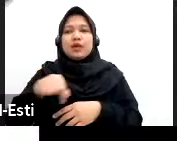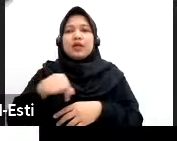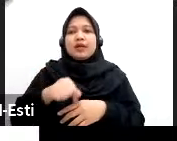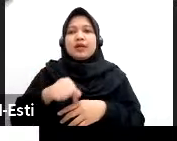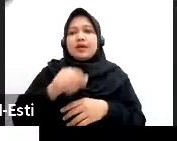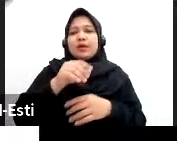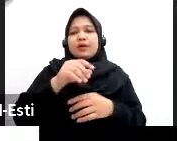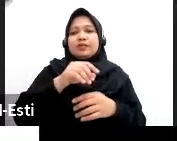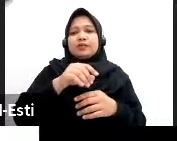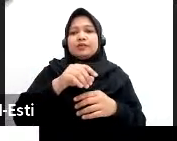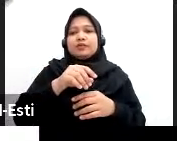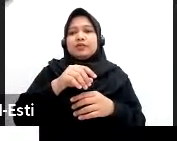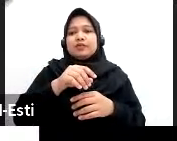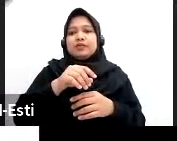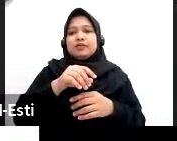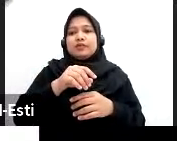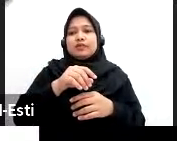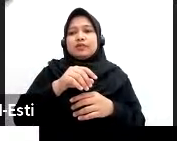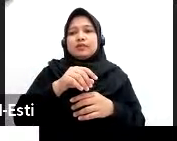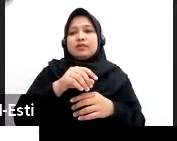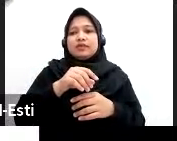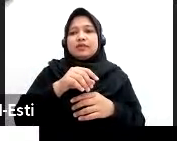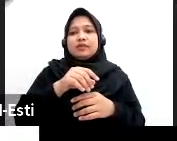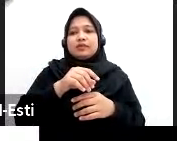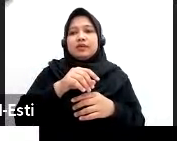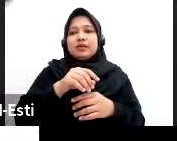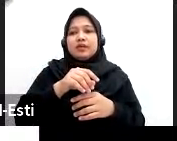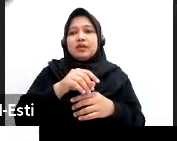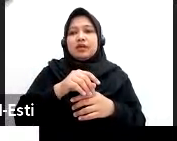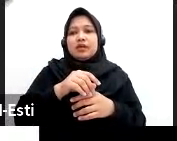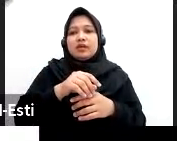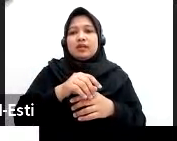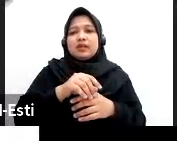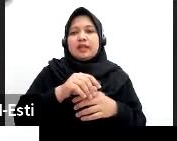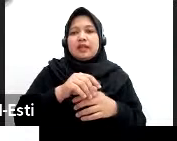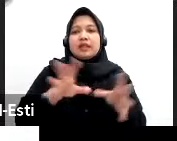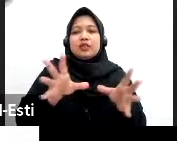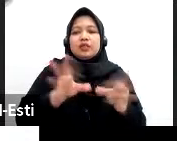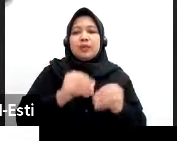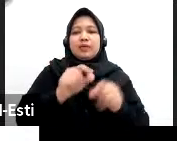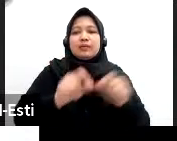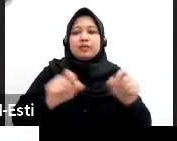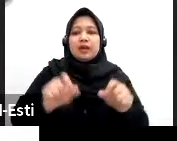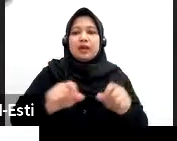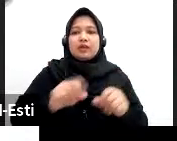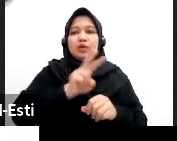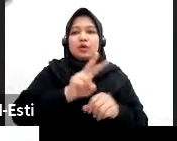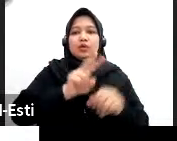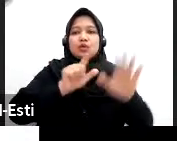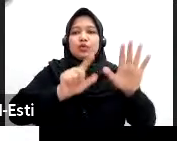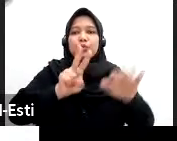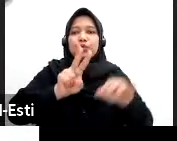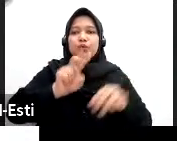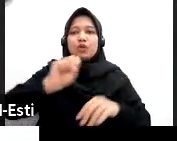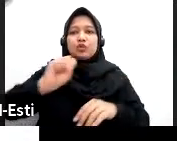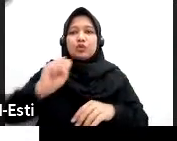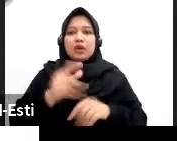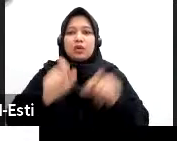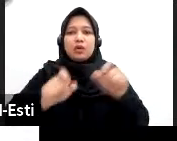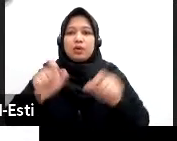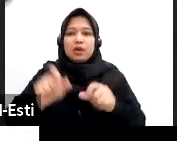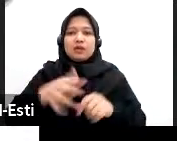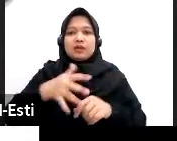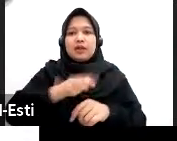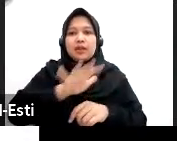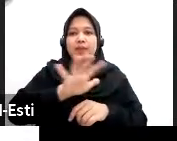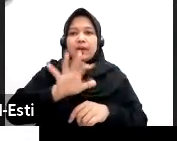50% atau diangkat dari penetrasinya dari angka 272 juta populasi apa namanya